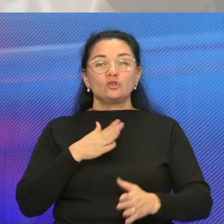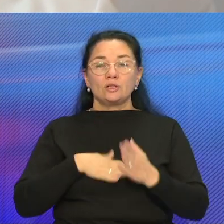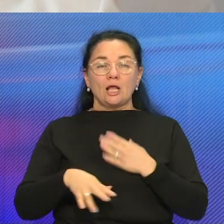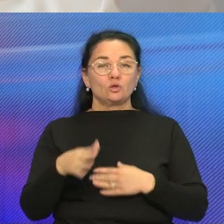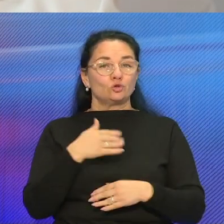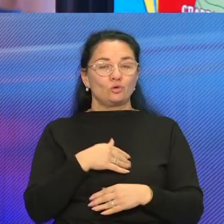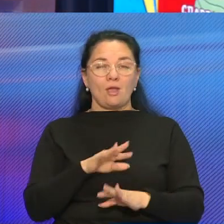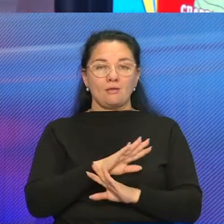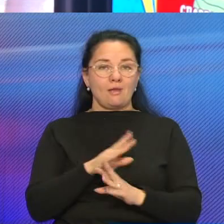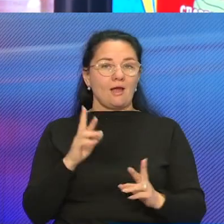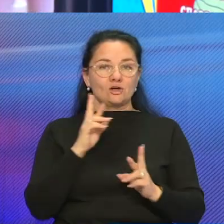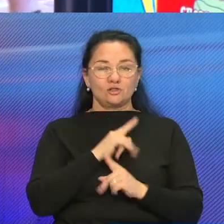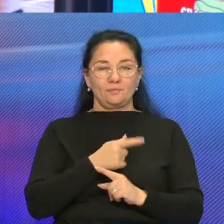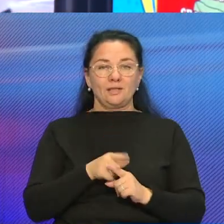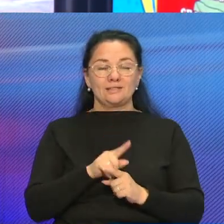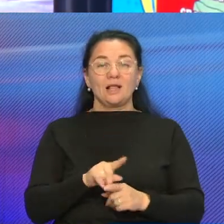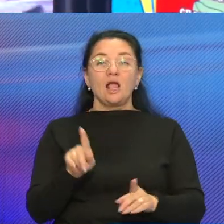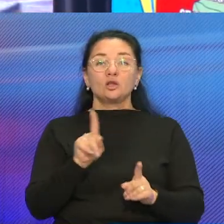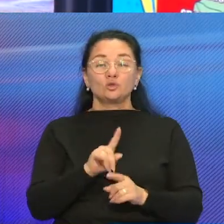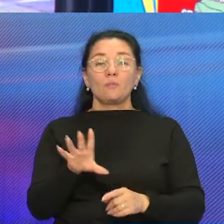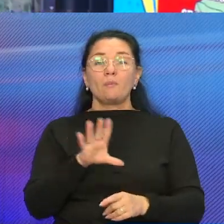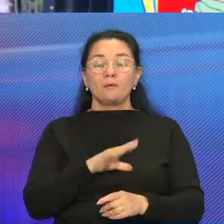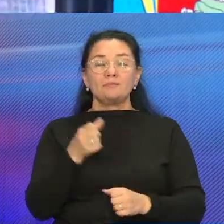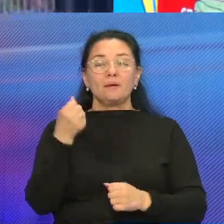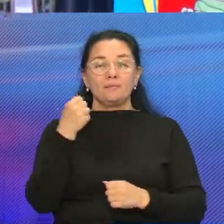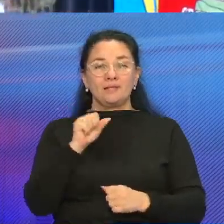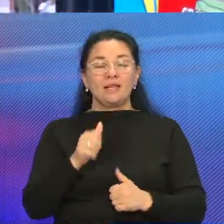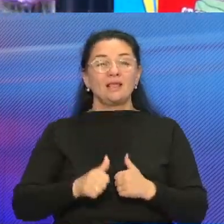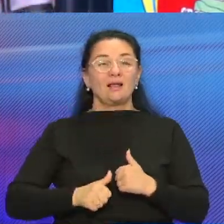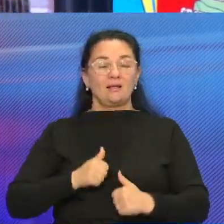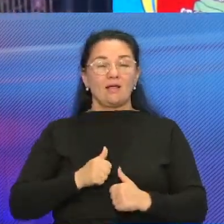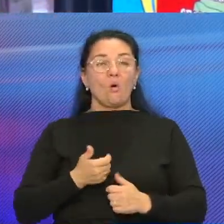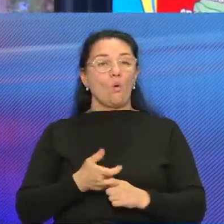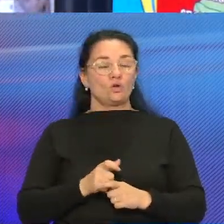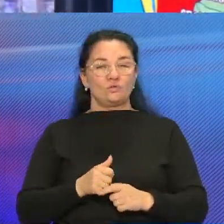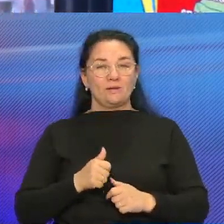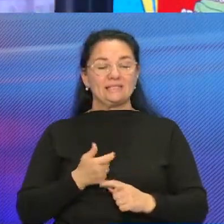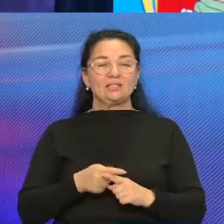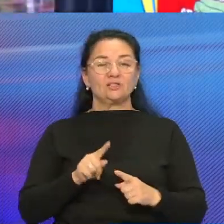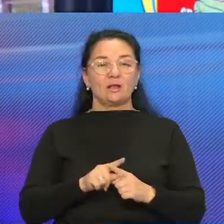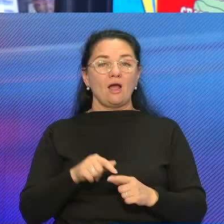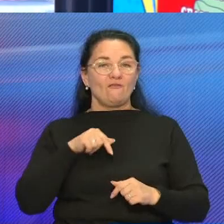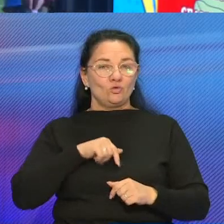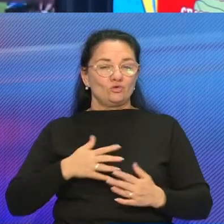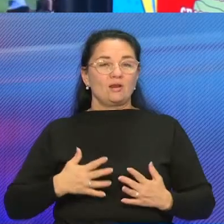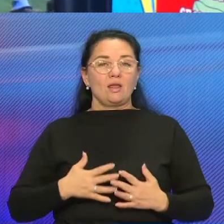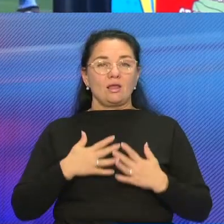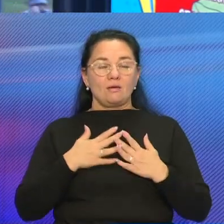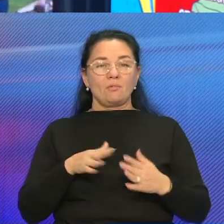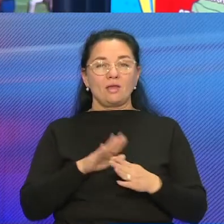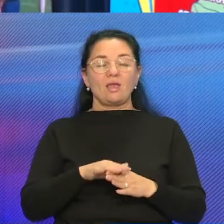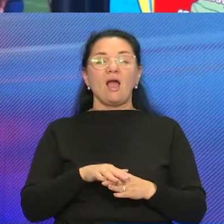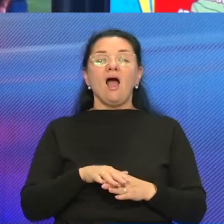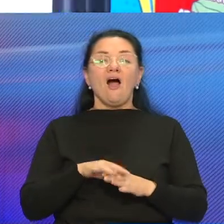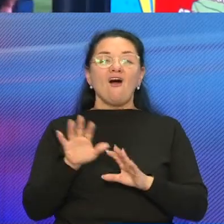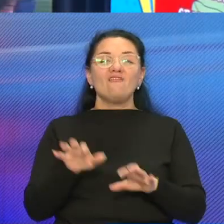в выборе. Стать призерами і пераможцами з ваборництва у Гонорова і прастыжна. Асабливі емоція від перамоги, адшу і волейболіст